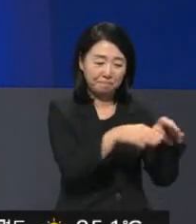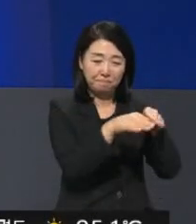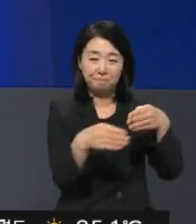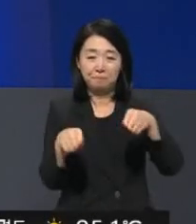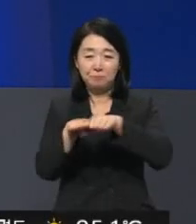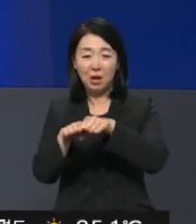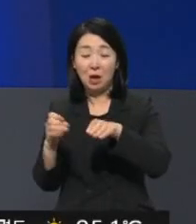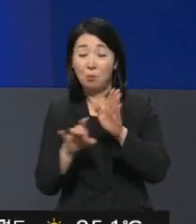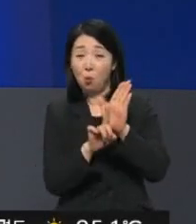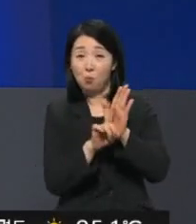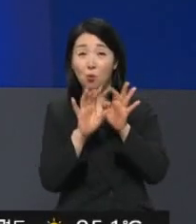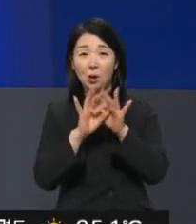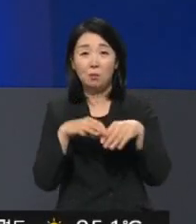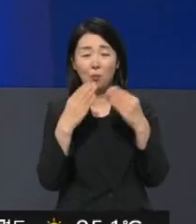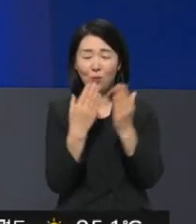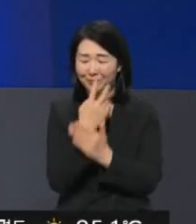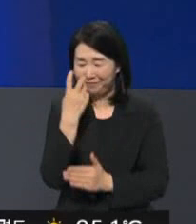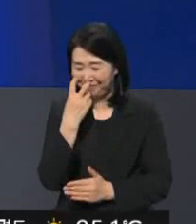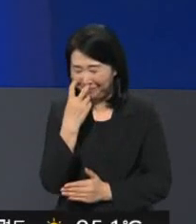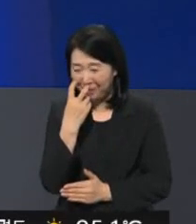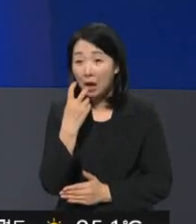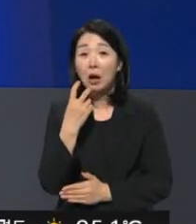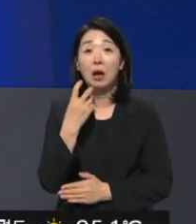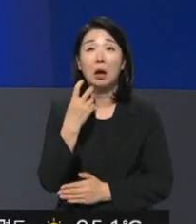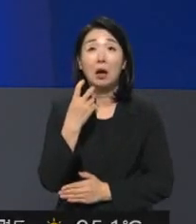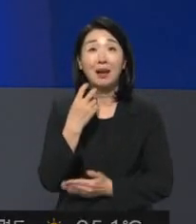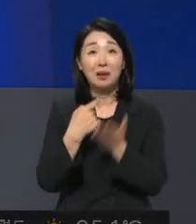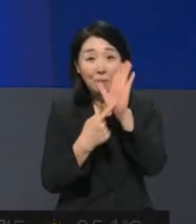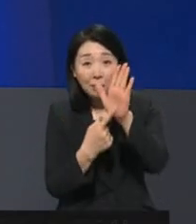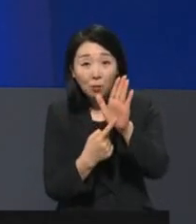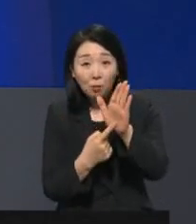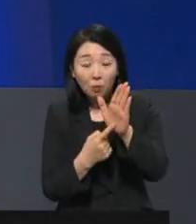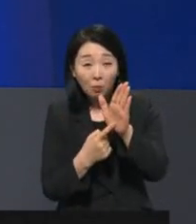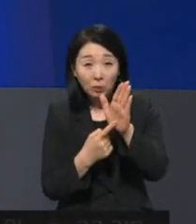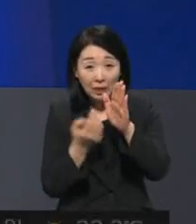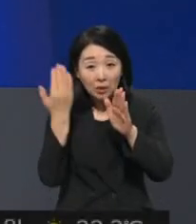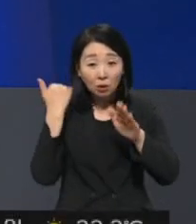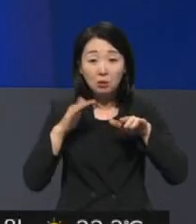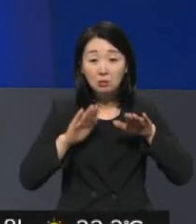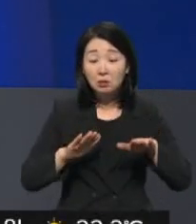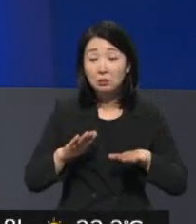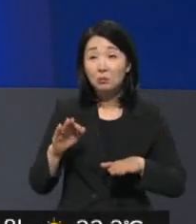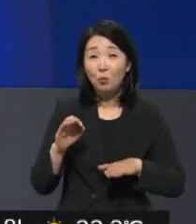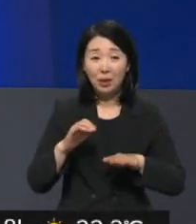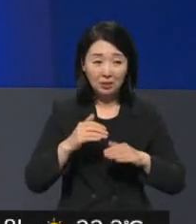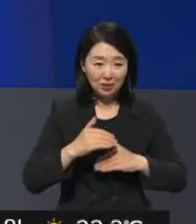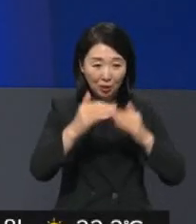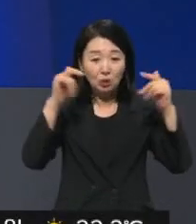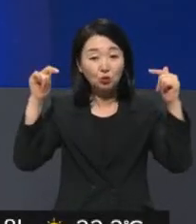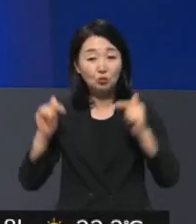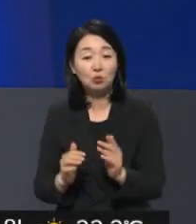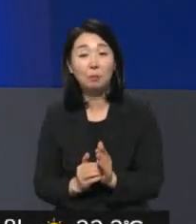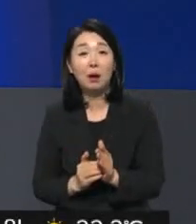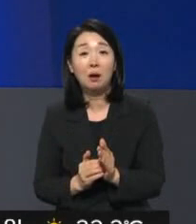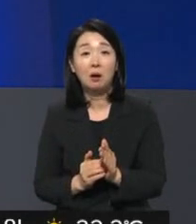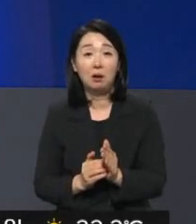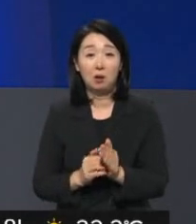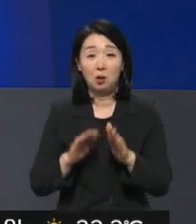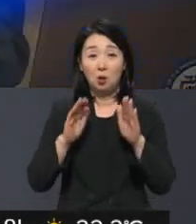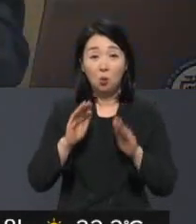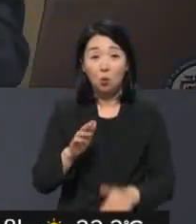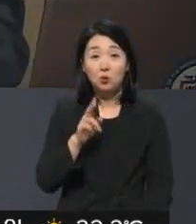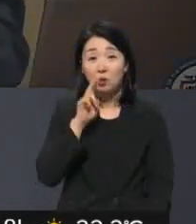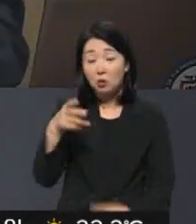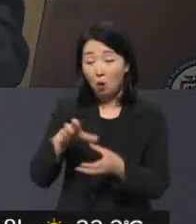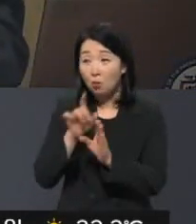정무, 홍보라인에서 모두 살핀 뒤에 나가던 예전과는 달리 지금은 그 과정이 축소됐다고 하는데요. 여기에 오늘 여권에서